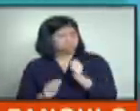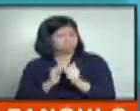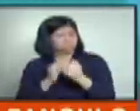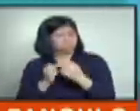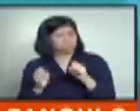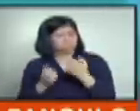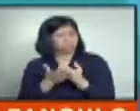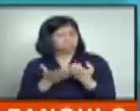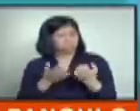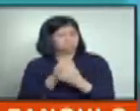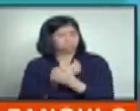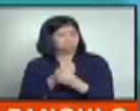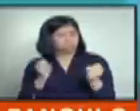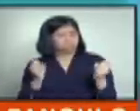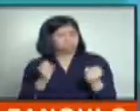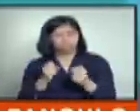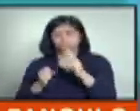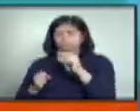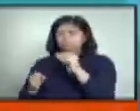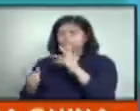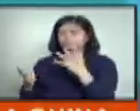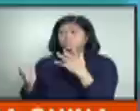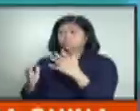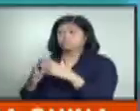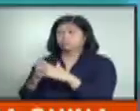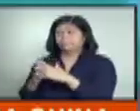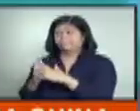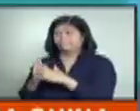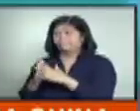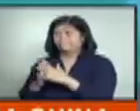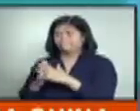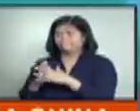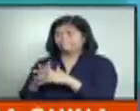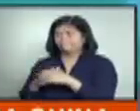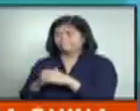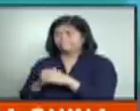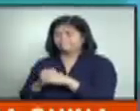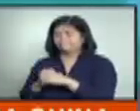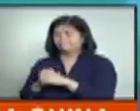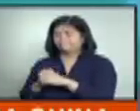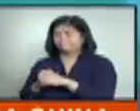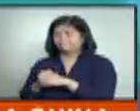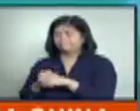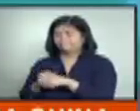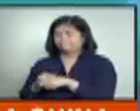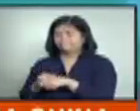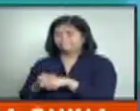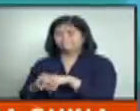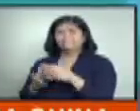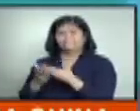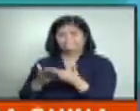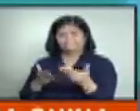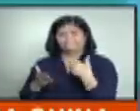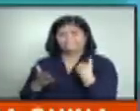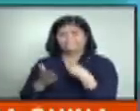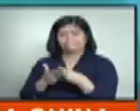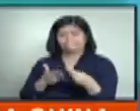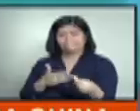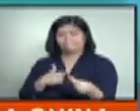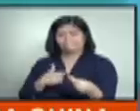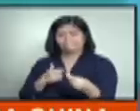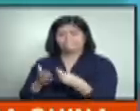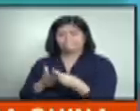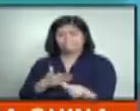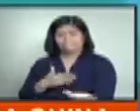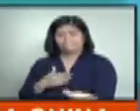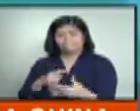na pera? Ay, hindi po. Ano po? Ano na yun, sir? Ako na yung bumili. Ah, ikaw na bumili? Ako na yung